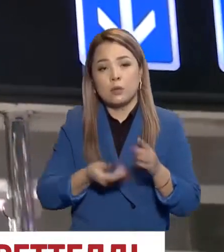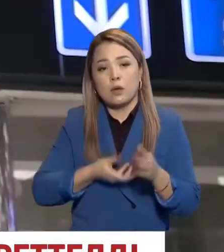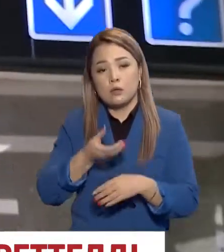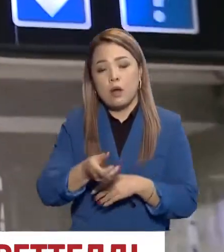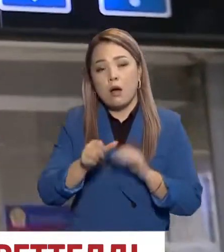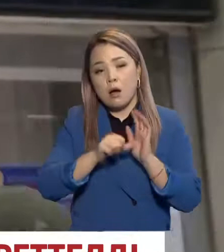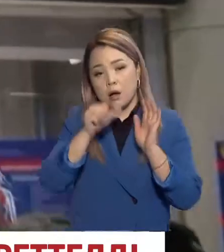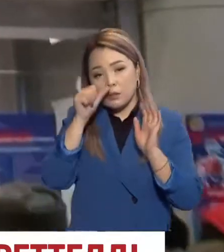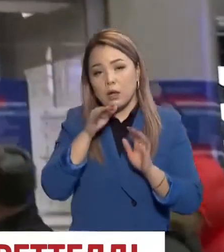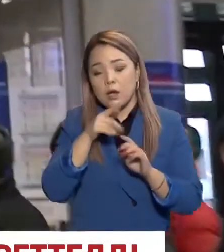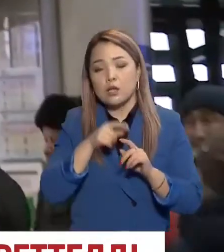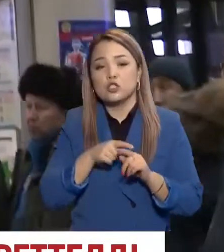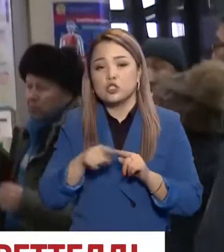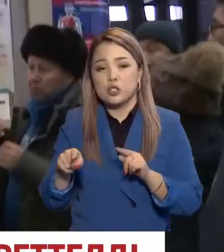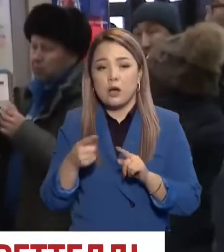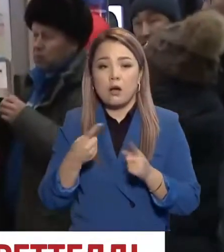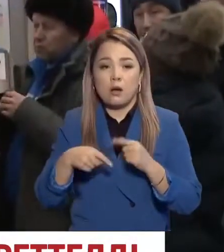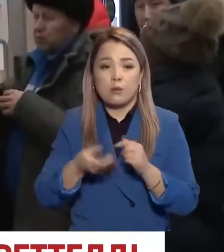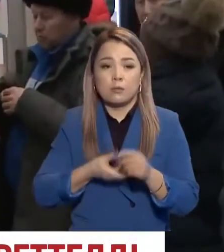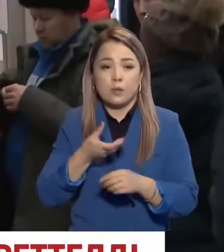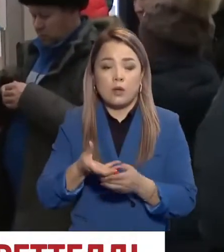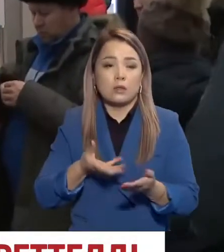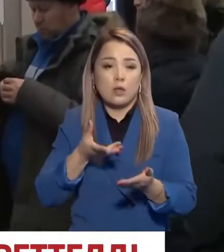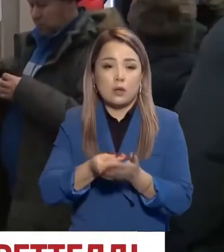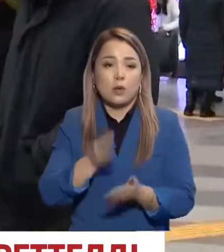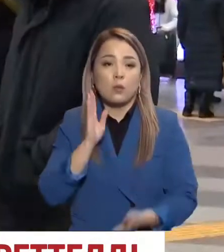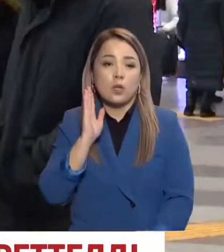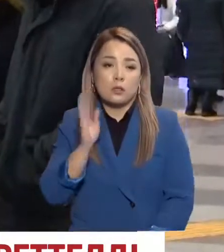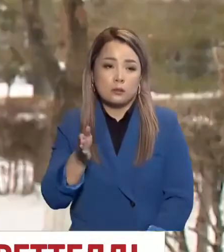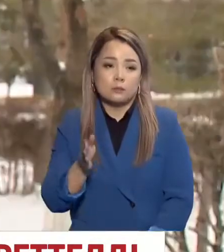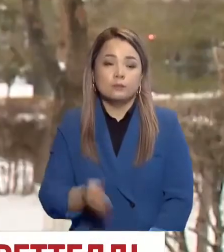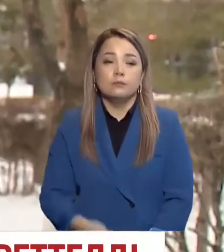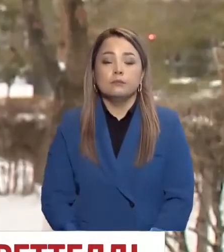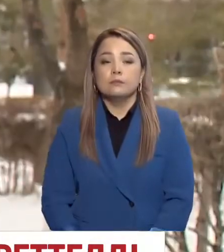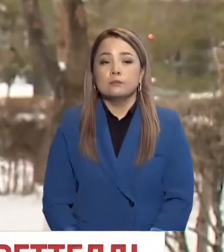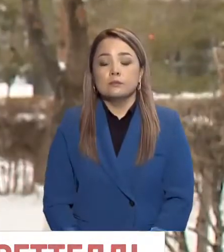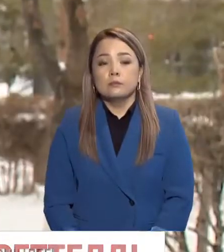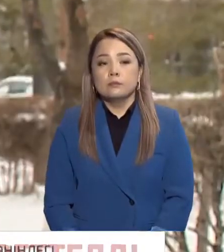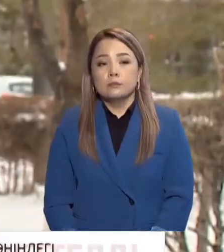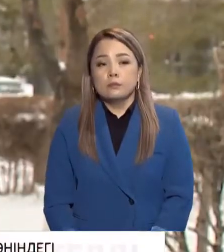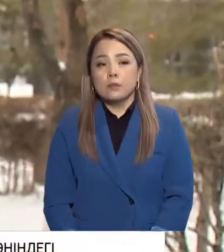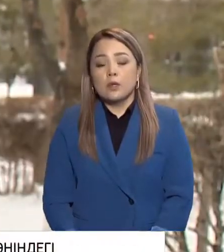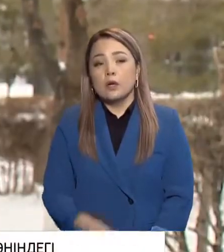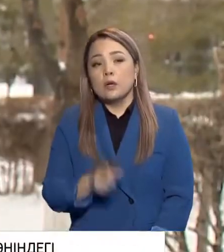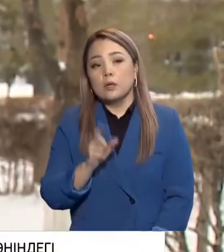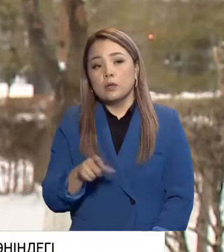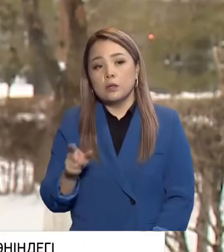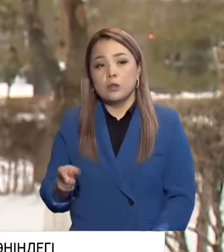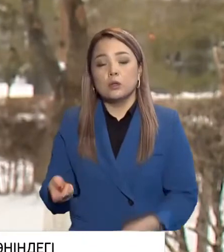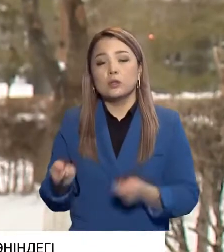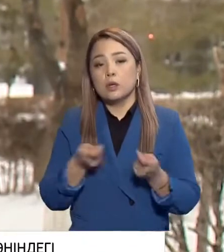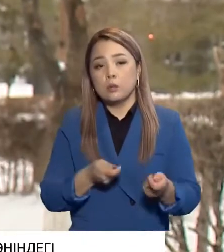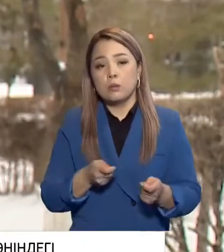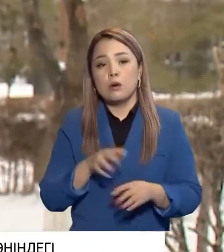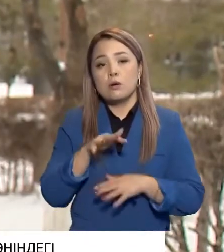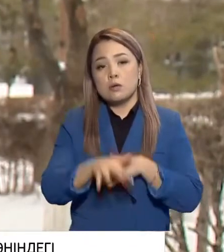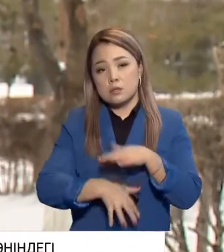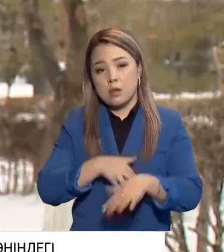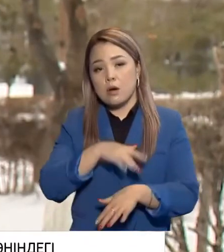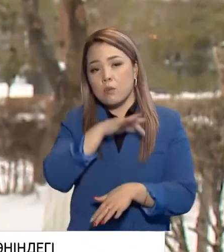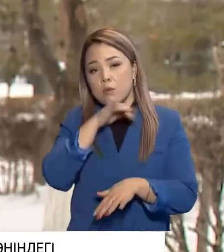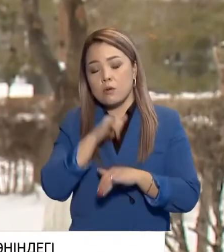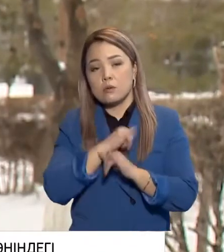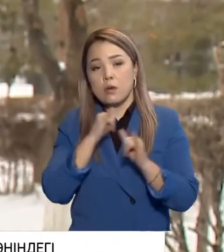6 айдың ішінде толық қанды қайтарылатын болады. Жолаушылар тасымалында жолаушылардың ағыны күрт артып кеткен болды,